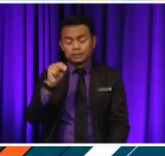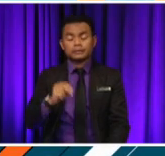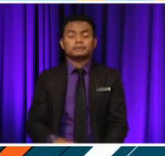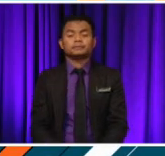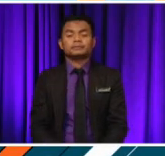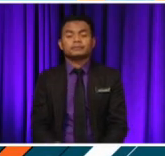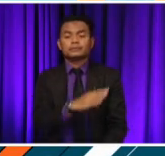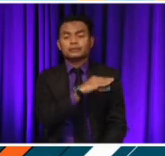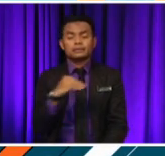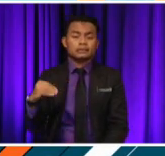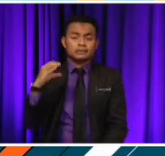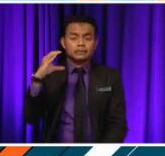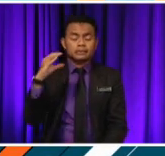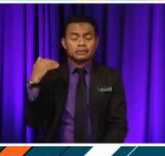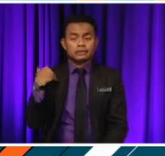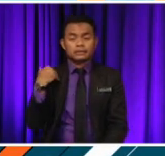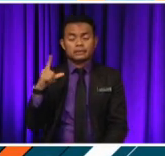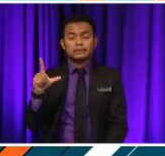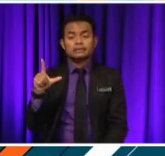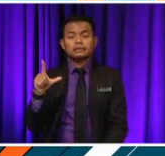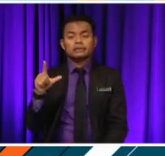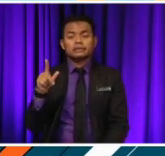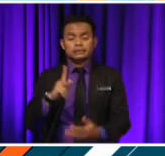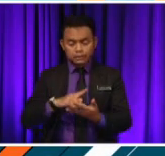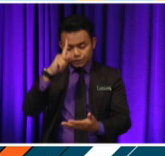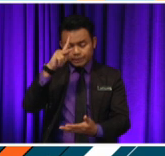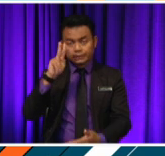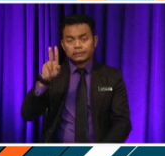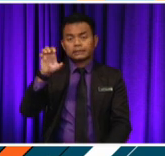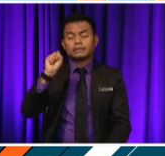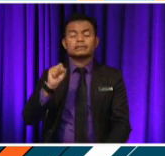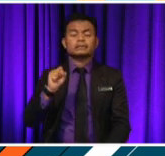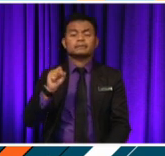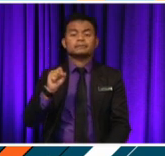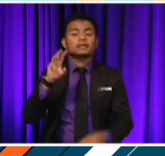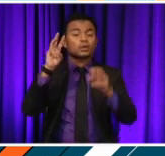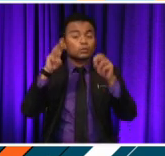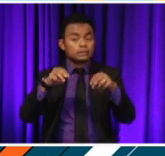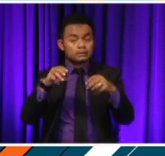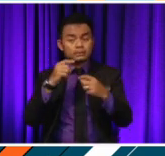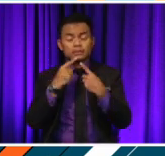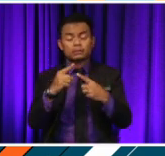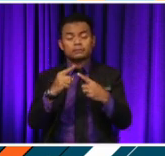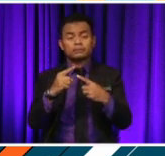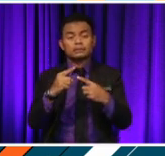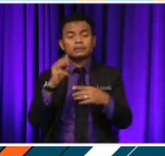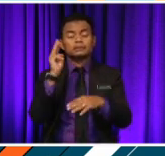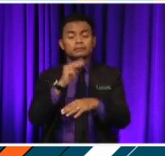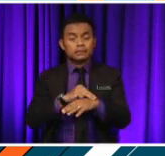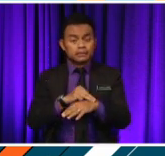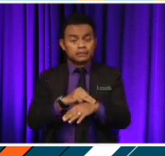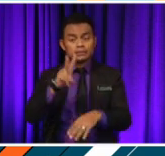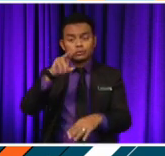si adalah kajian kiss jadi memang tidak ada pilihannya banyak situ wajib jawab maksudnya 2 jam 10 menit ada kesukaran